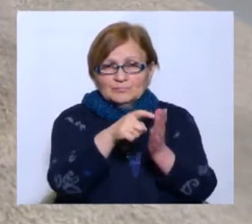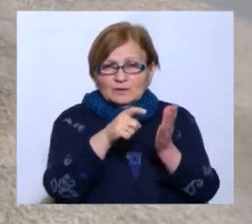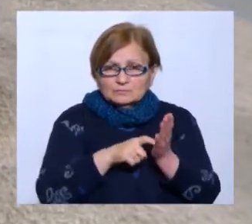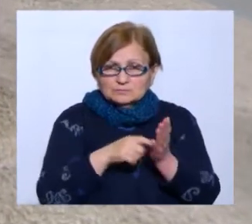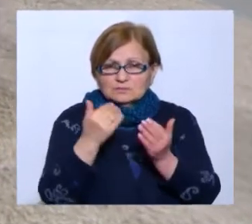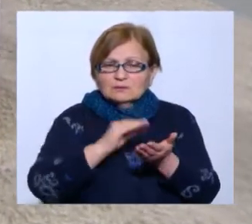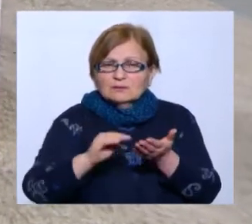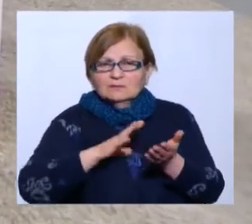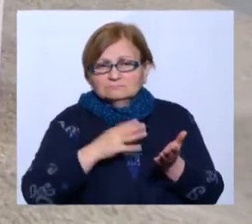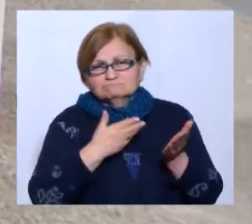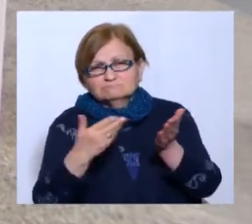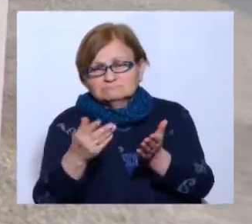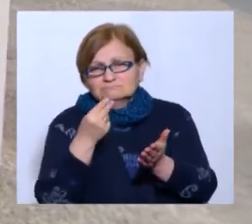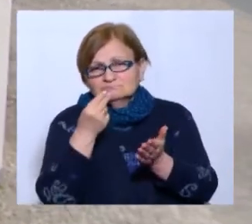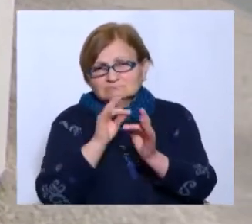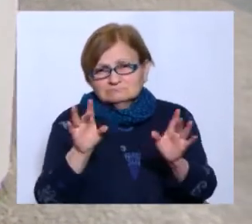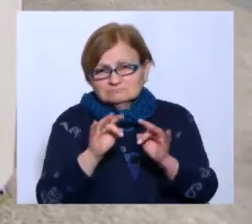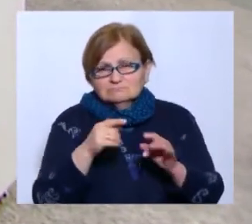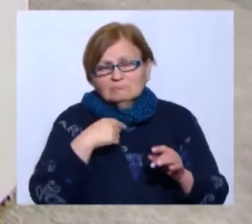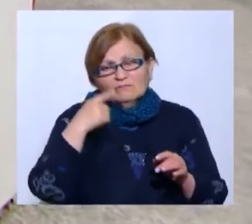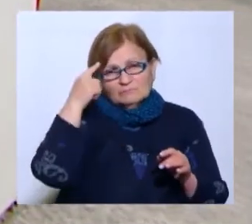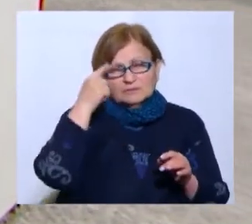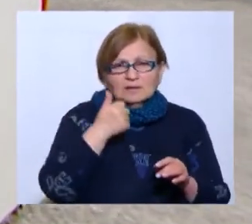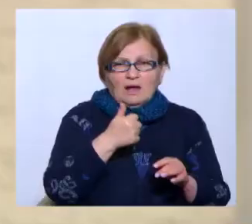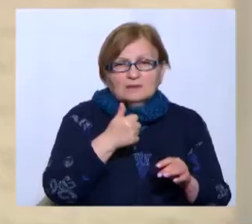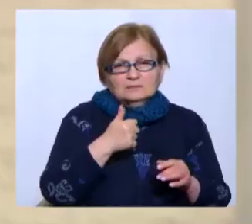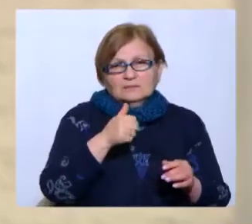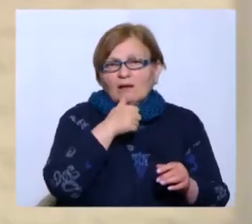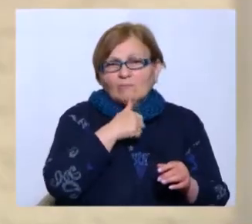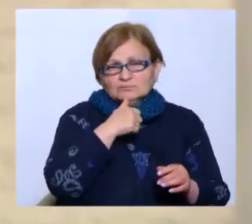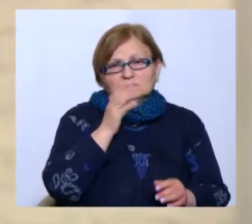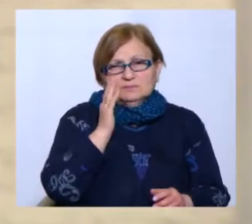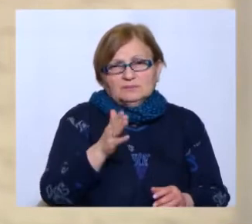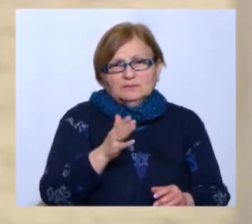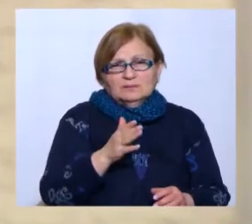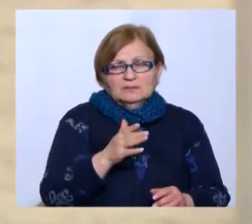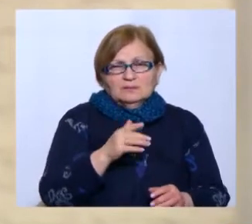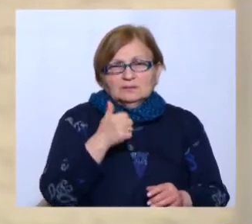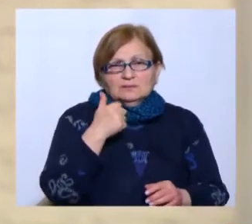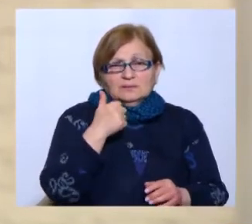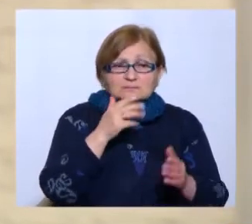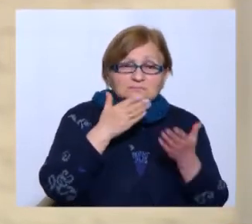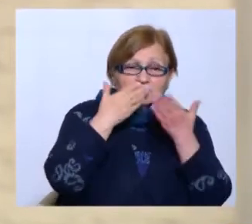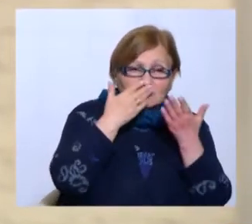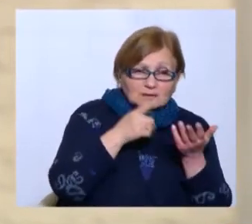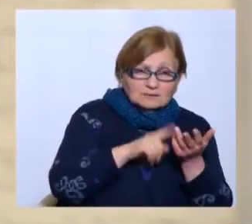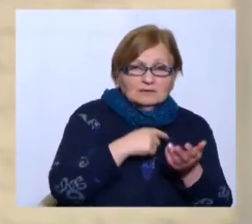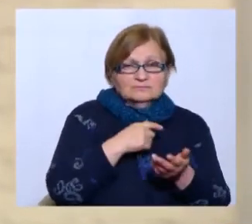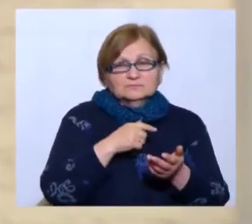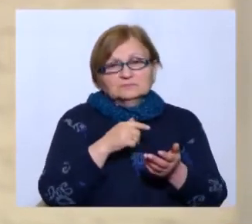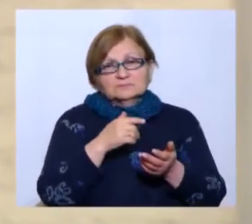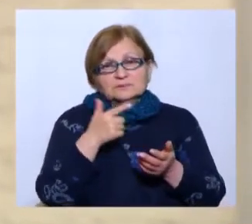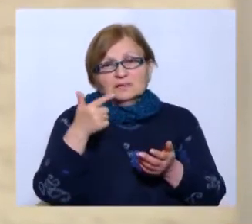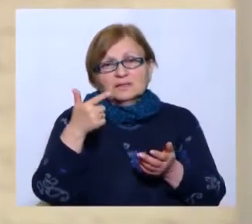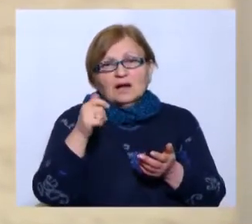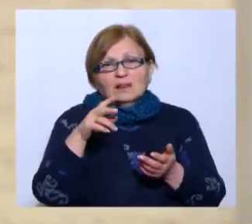ნაშრომს, ფიქრობ, რომ კარგი გამოცდილება იქნება. ერთის მხრივ კიდევ ერთხელ გადაიკითხავთ გალაქტიონ